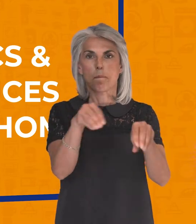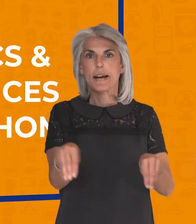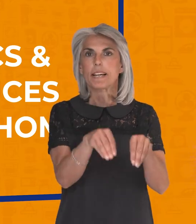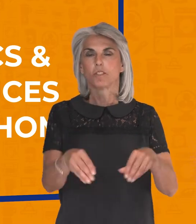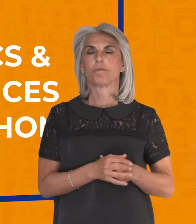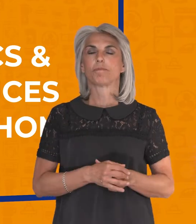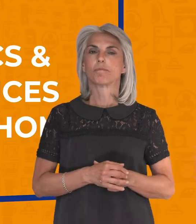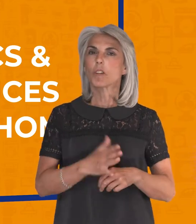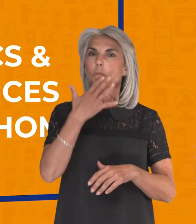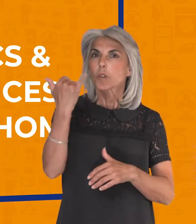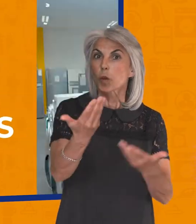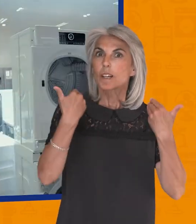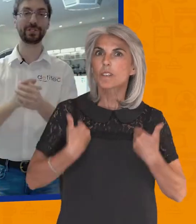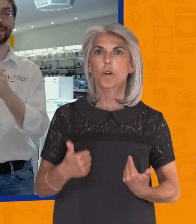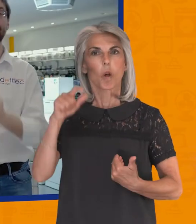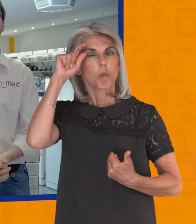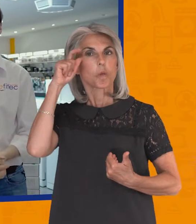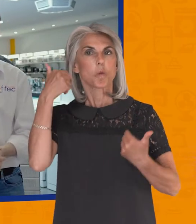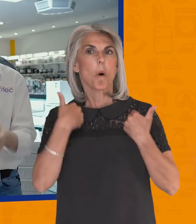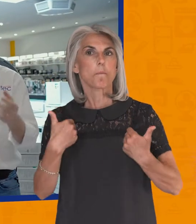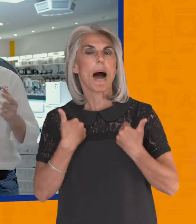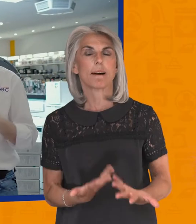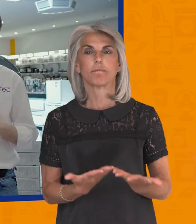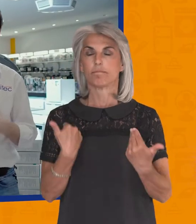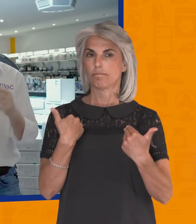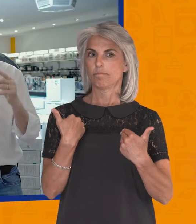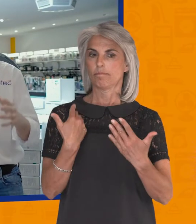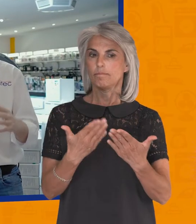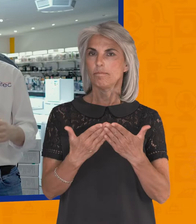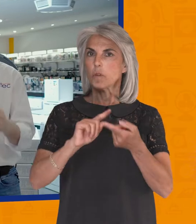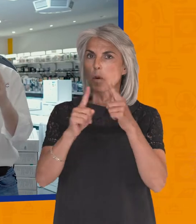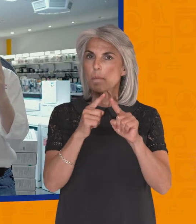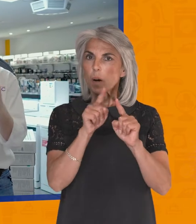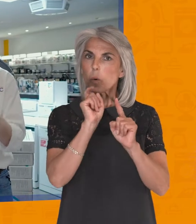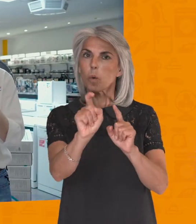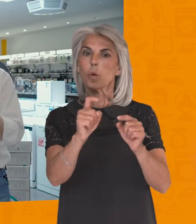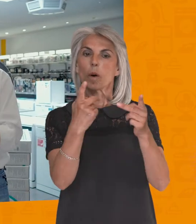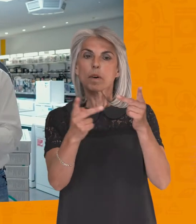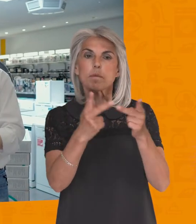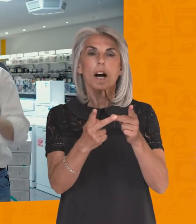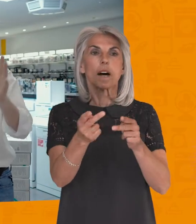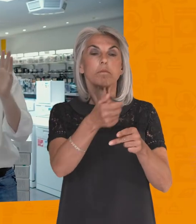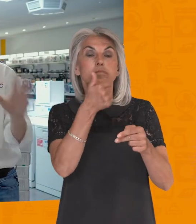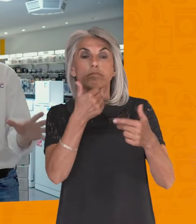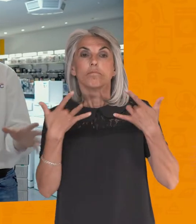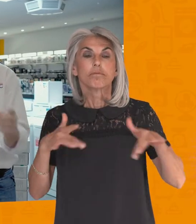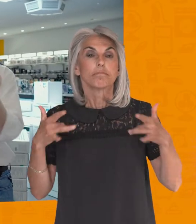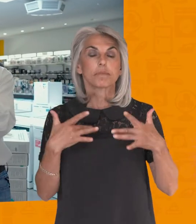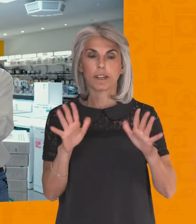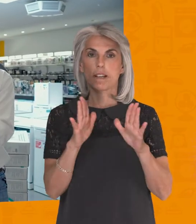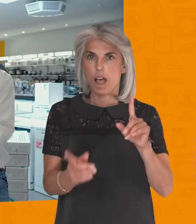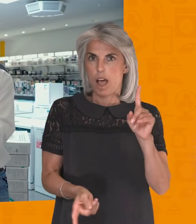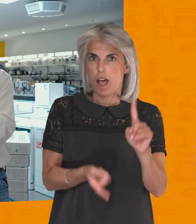bonjour à toutes et tous thomas de chez défi tech le type et le numéro de série de votre appareil électroménager peu importe l'appareil